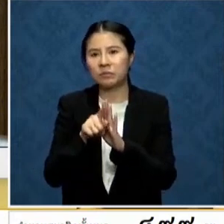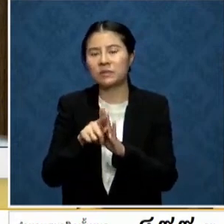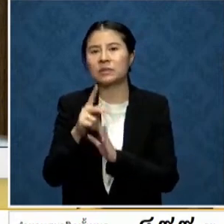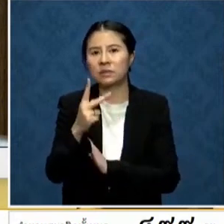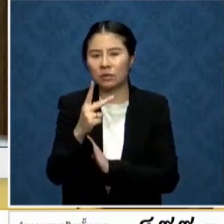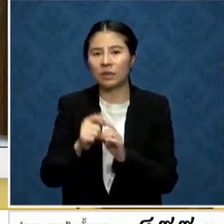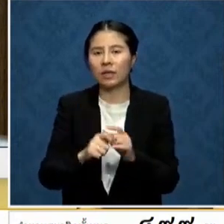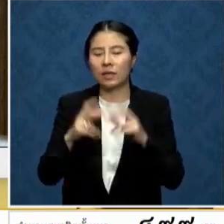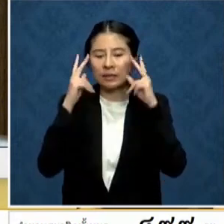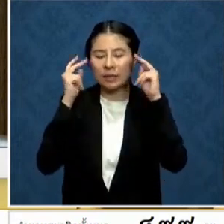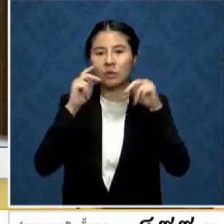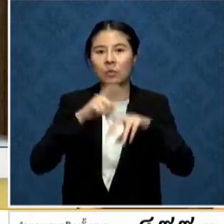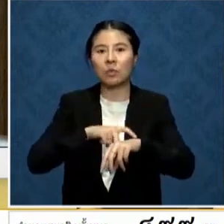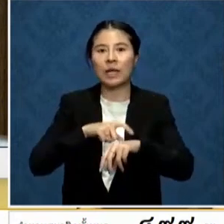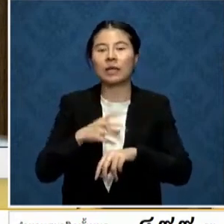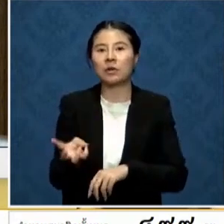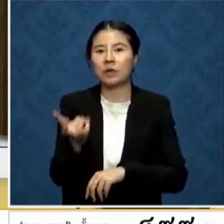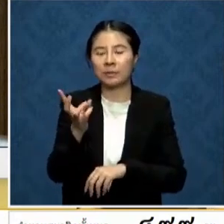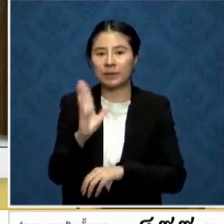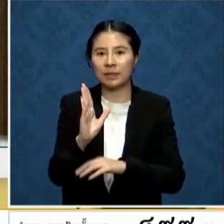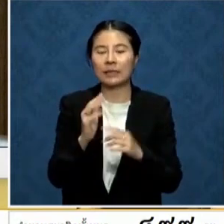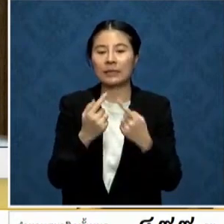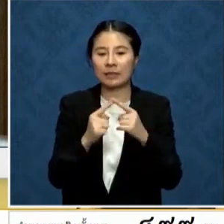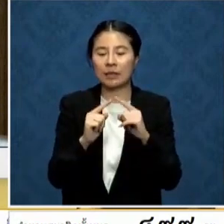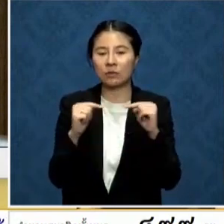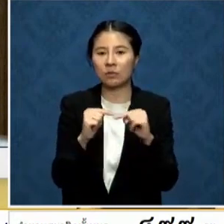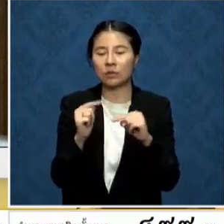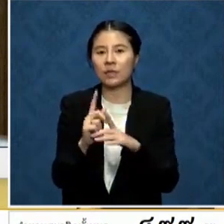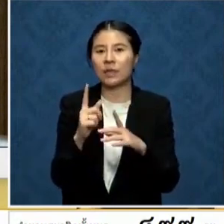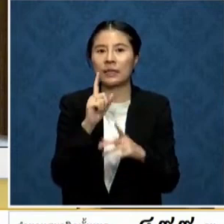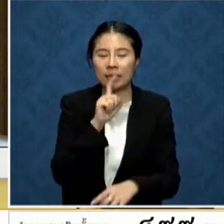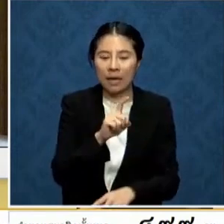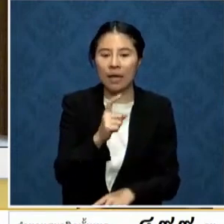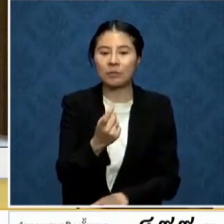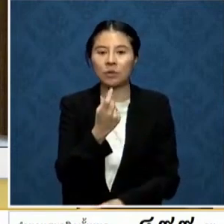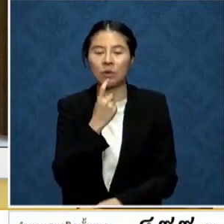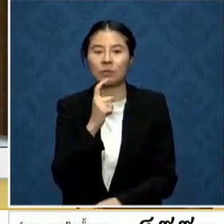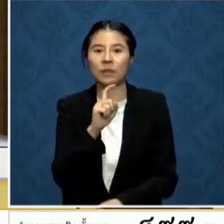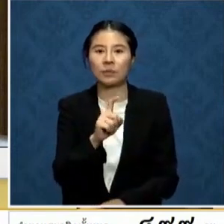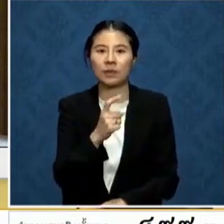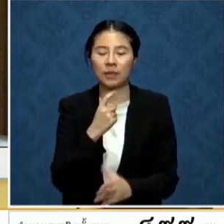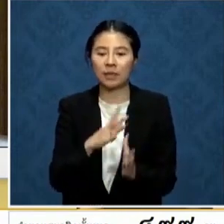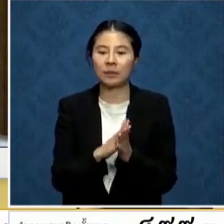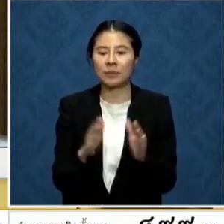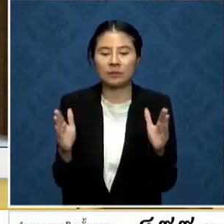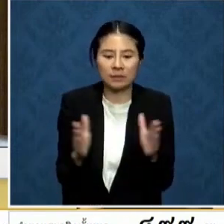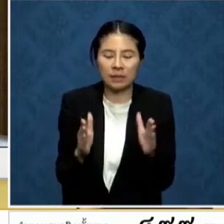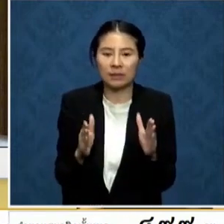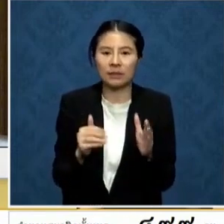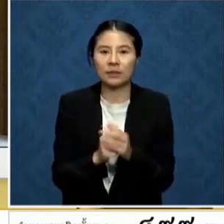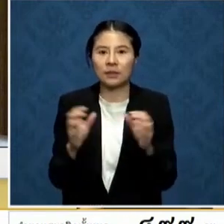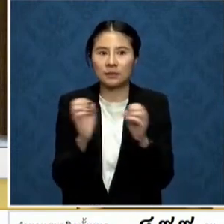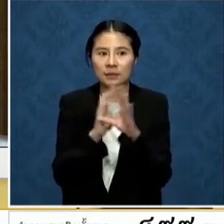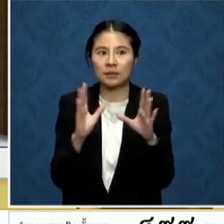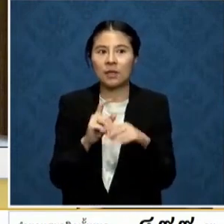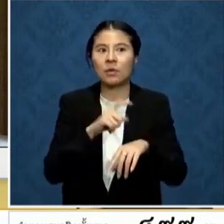เวลาน้อยลงในการตอบคำถามครับแต่เจตนาคือพยายามจะปรับรูปแบบการถามตอบให้มันมีความกระฉับกระเฉงมากขึ้นคือแทนที่ว่าผู้ถามก็ใช้